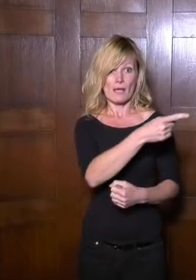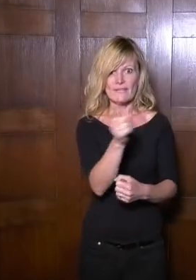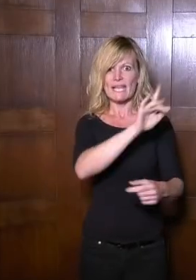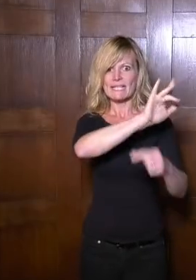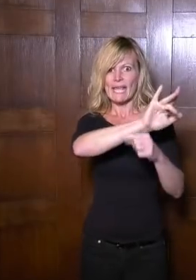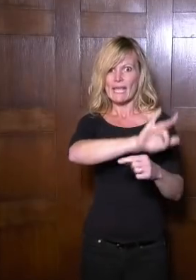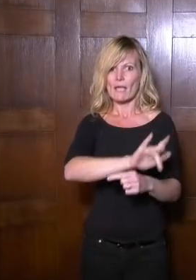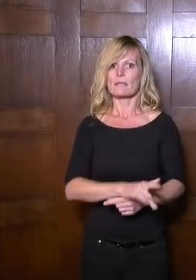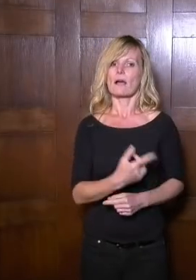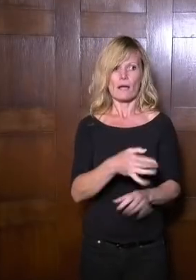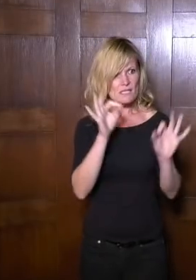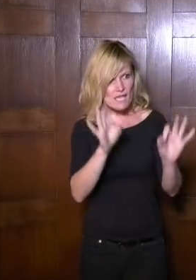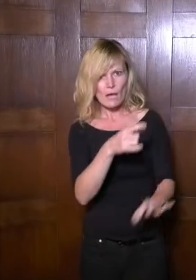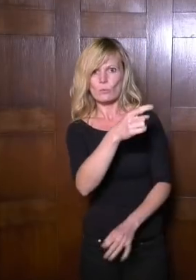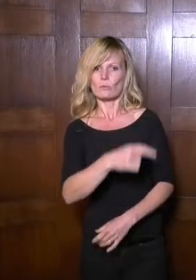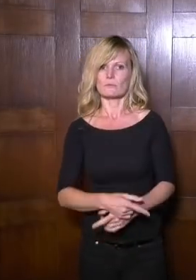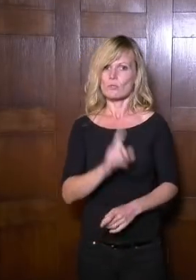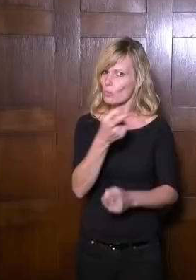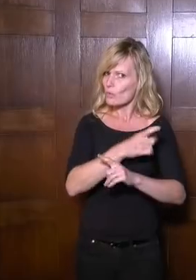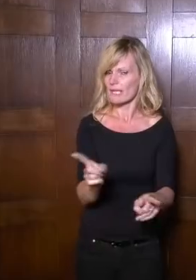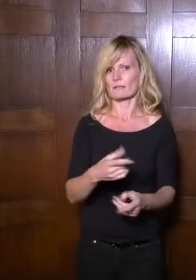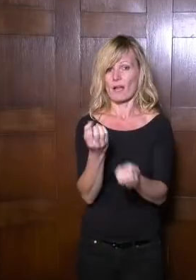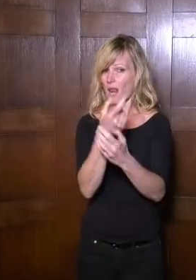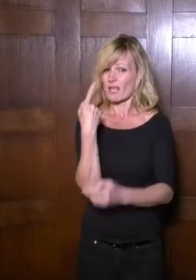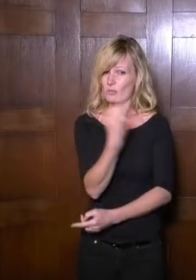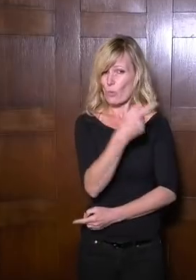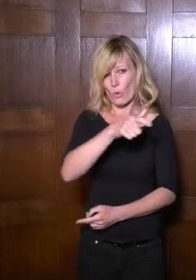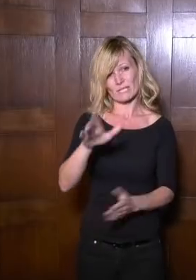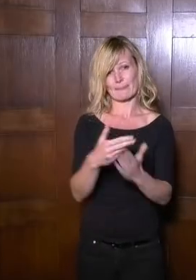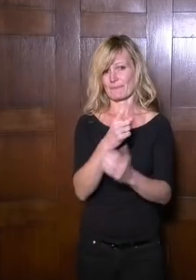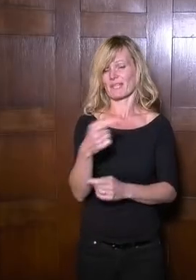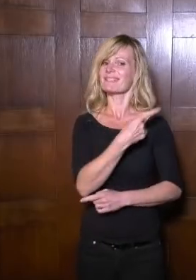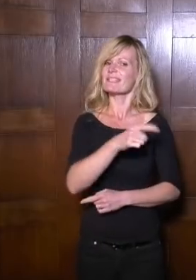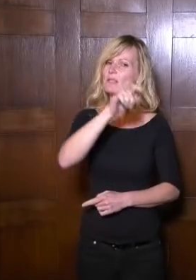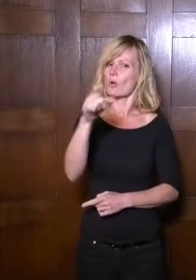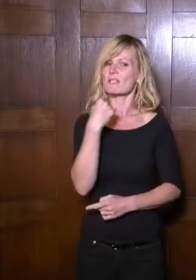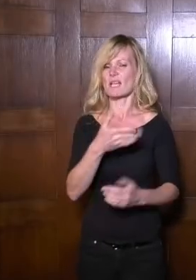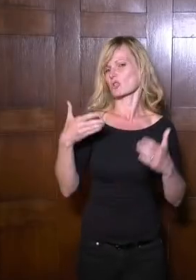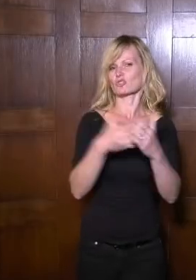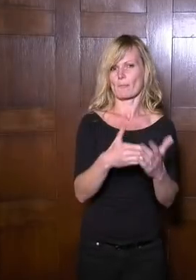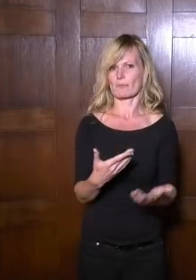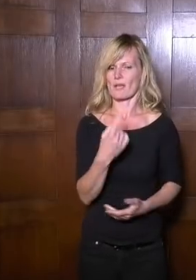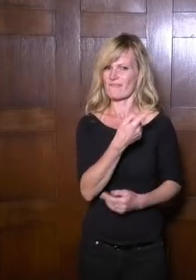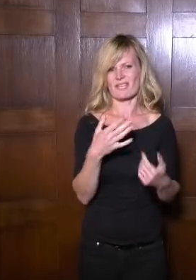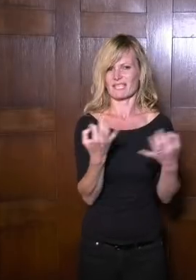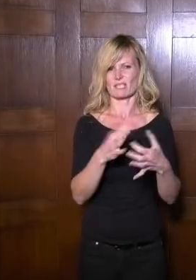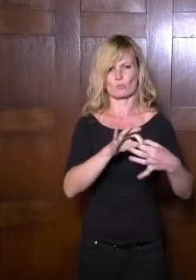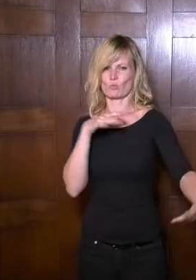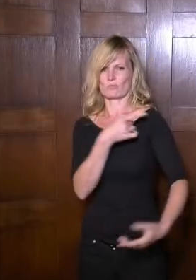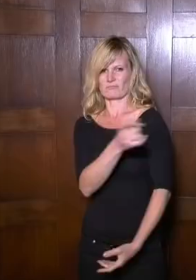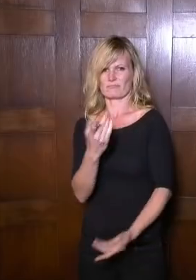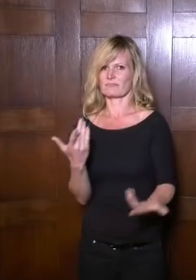werden lassen. Das will ich einfach nochmal ganz deutlich sagen. Diesen Leuten sagen wir Stopp. Wir haben mit diesen Leuten nichts zu tun.